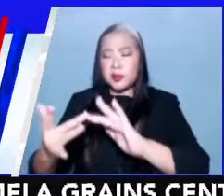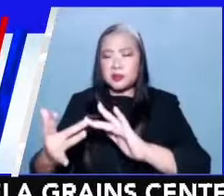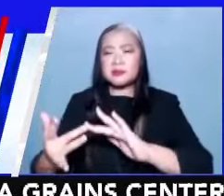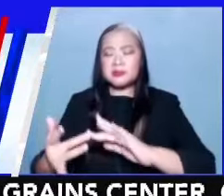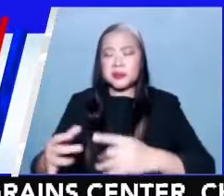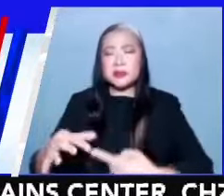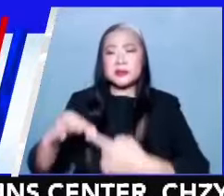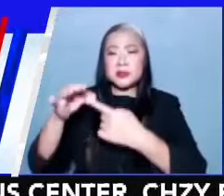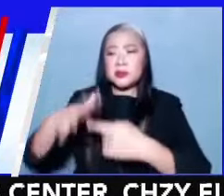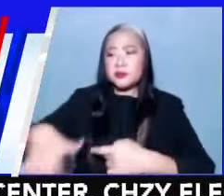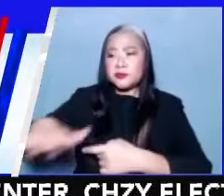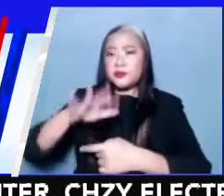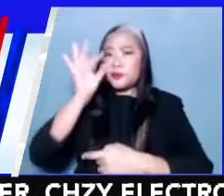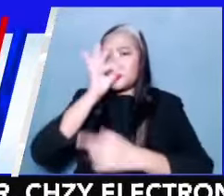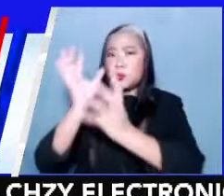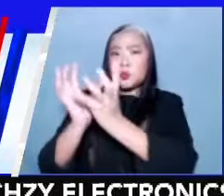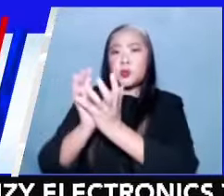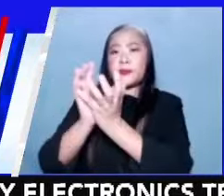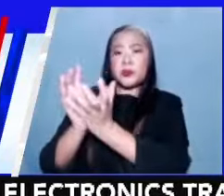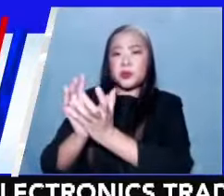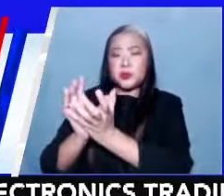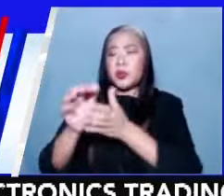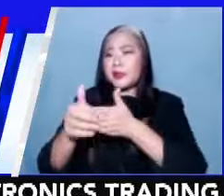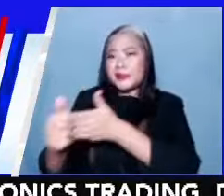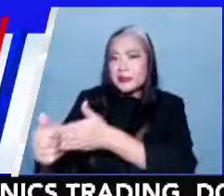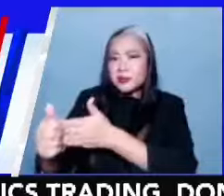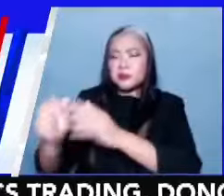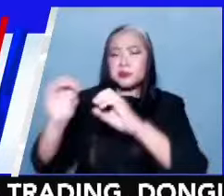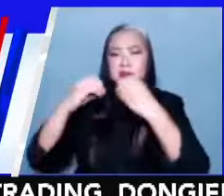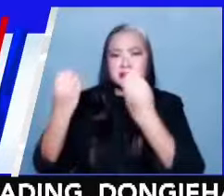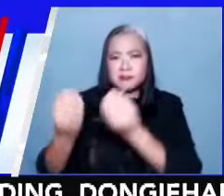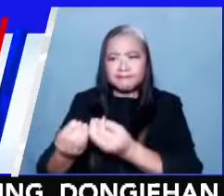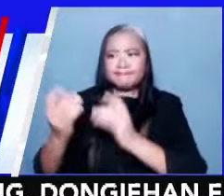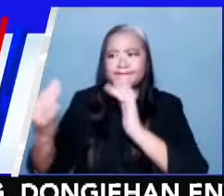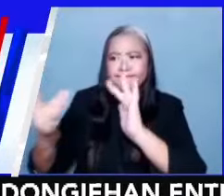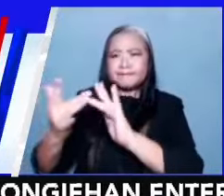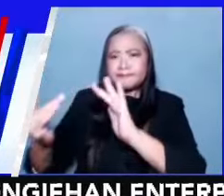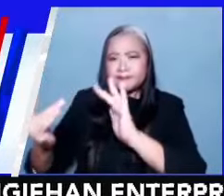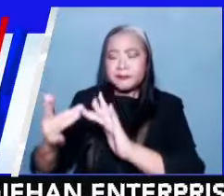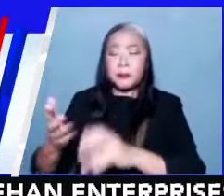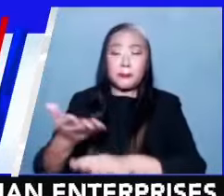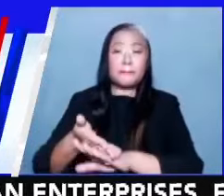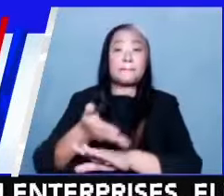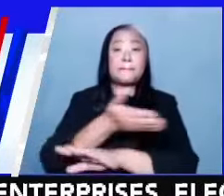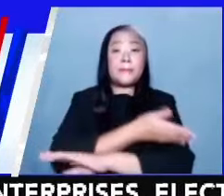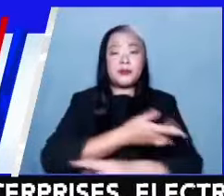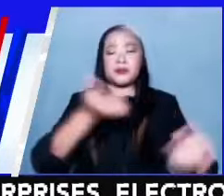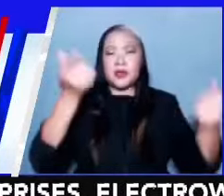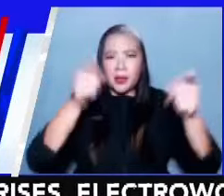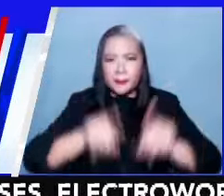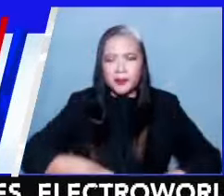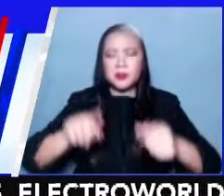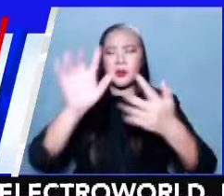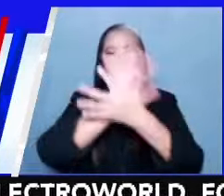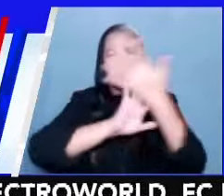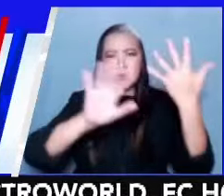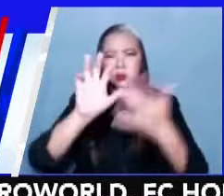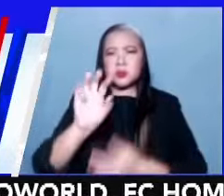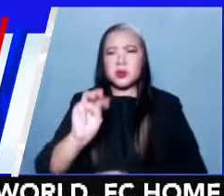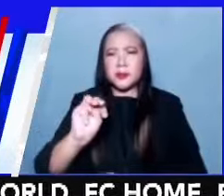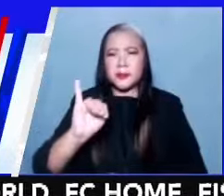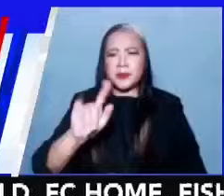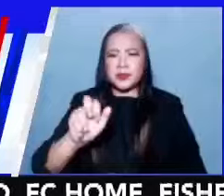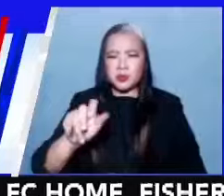Filipino community leaderships and organizations, bago po manalanta ang Hurricane Milton. So we've